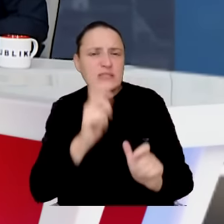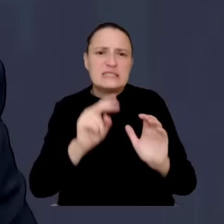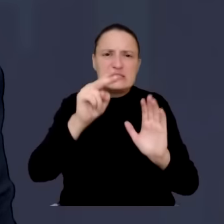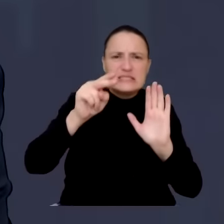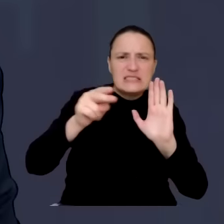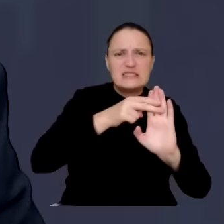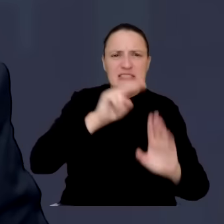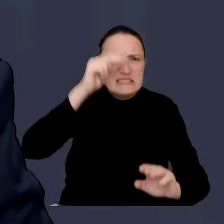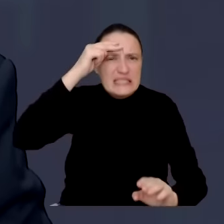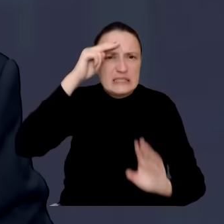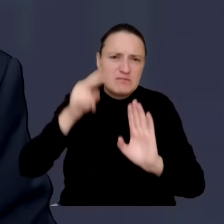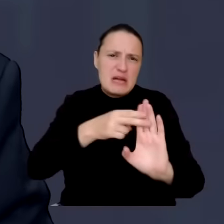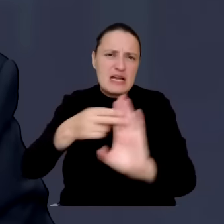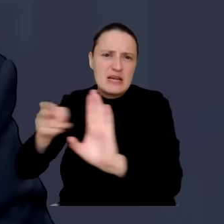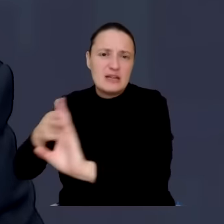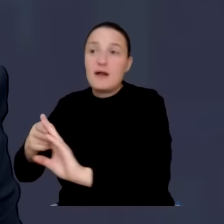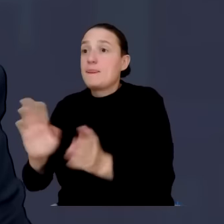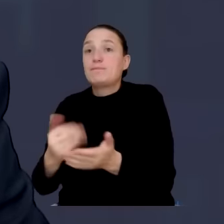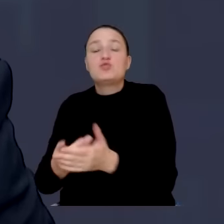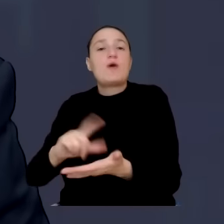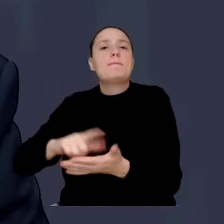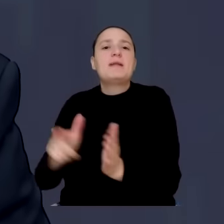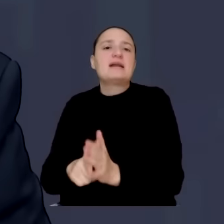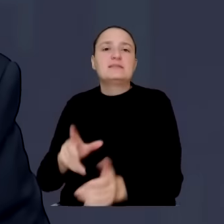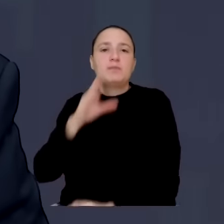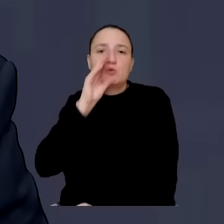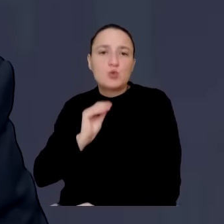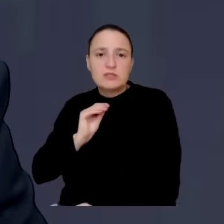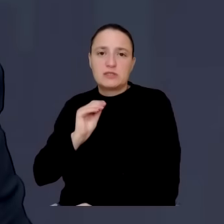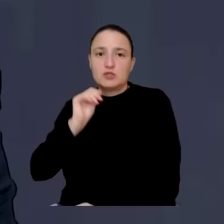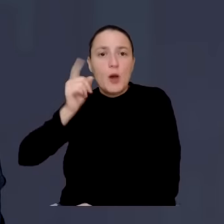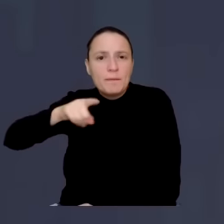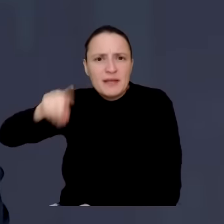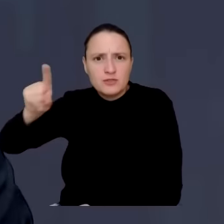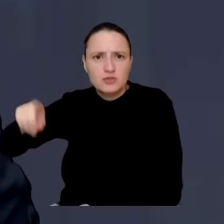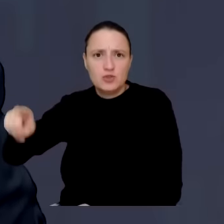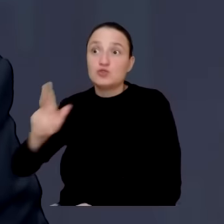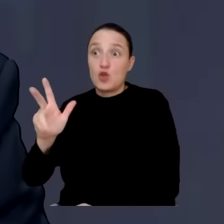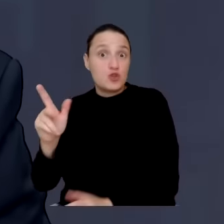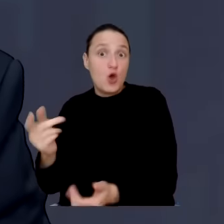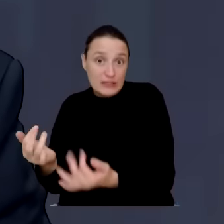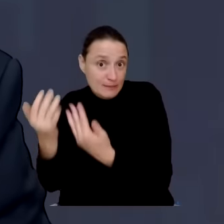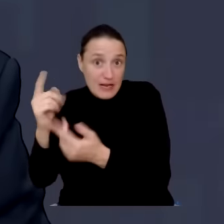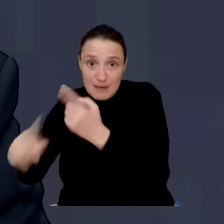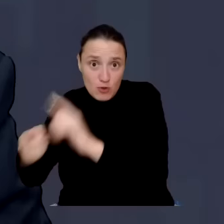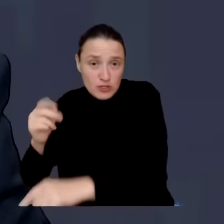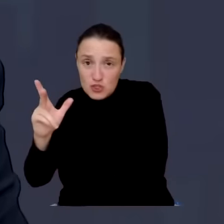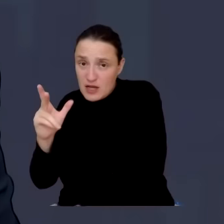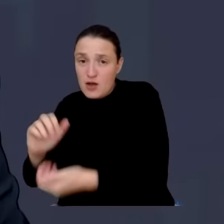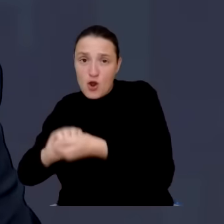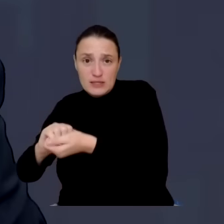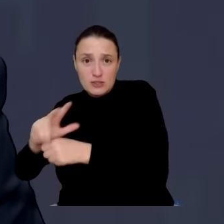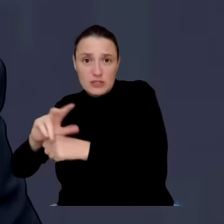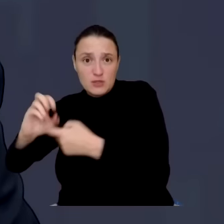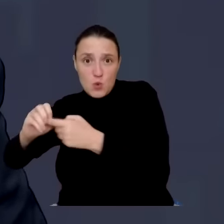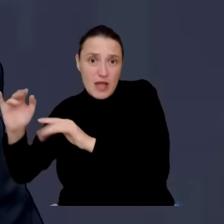się każdego dnia Chociażby widzimy na placu piłsudkiego co miesiąc w kontekście tych ludzi inspirowanych politycznie przez koalicję 13 grudnia to